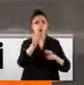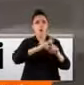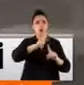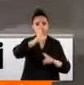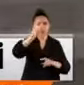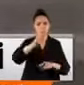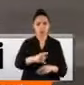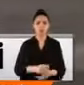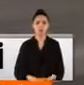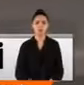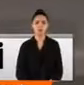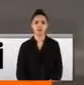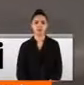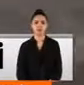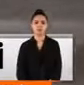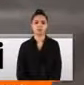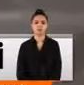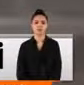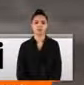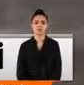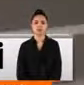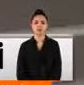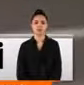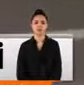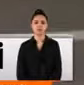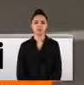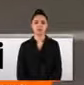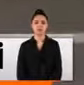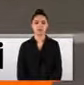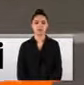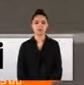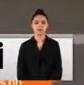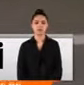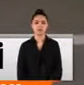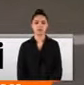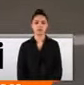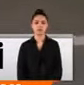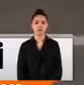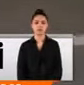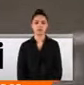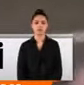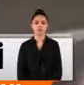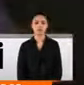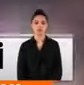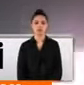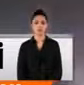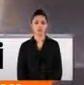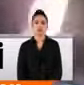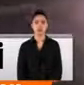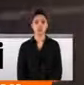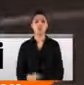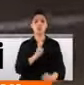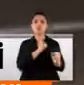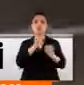verdi. Bak o araba, oradaki arabayla gideceksin sen. Bak polisler de geldi. Ben tedirgin, hoş oldum ya amca ya. Ya sen niye? Tüm